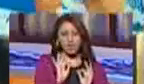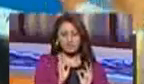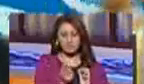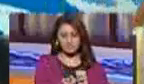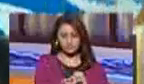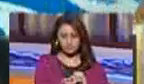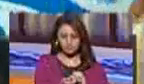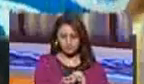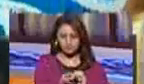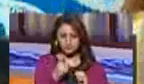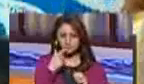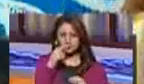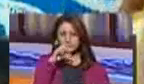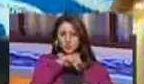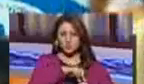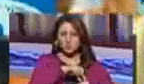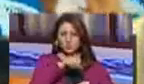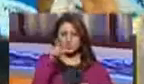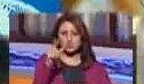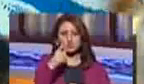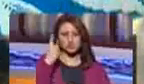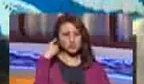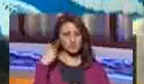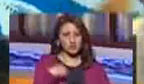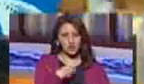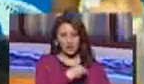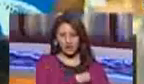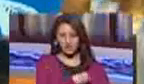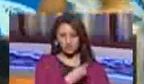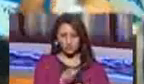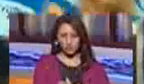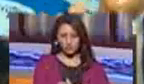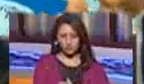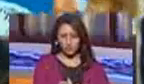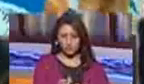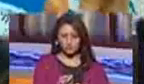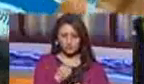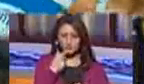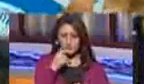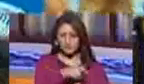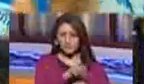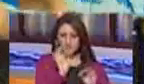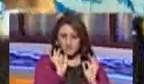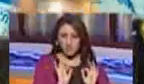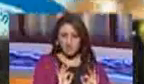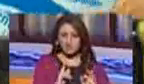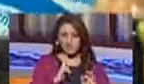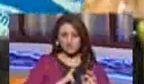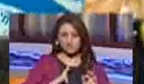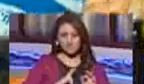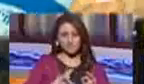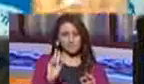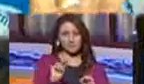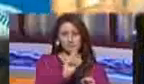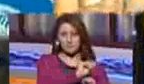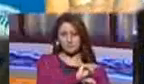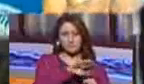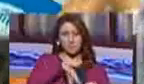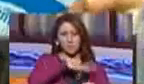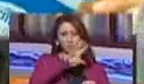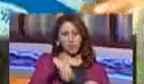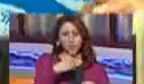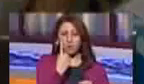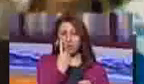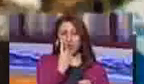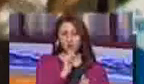من التمرجيه هناك فبقول له هو بتاخده مدنيين؟ قال احنا بنتعامل مع مدني زي العسكري بالظبط، كلنا